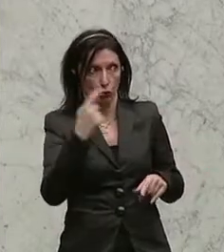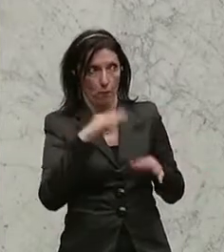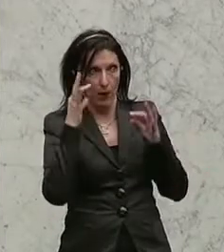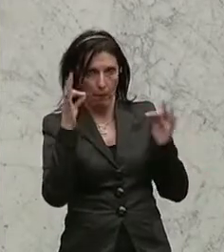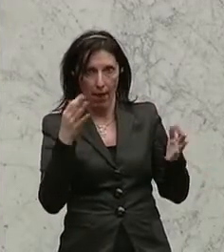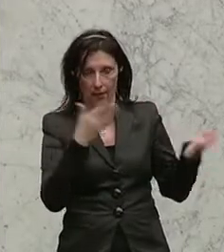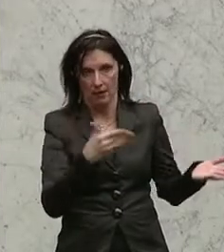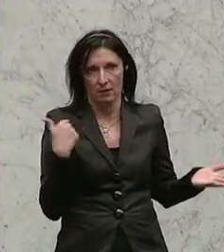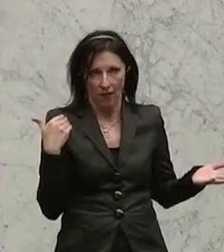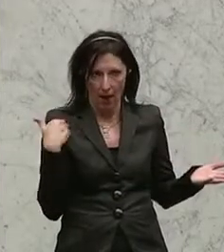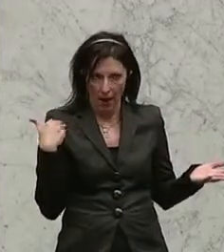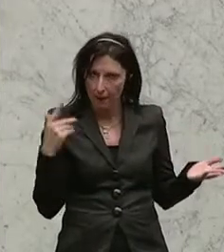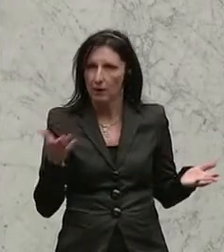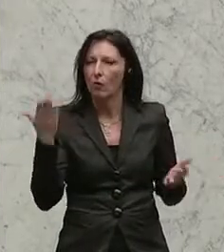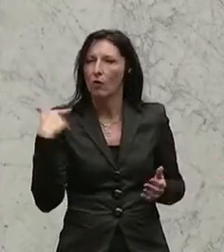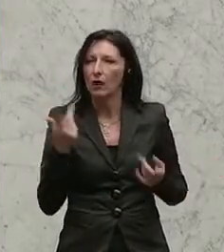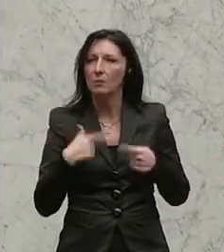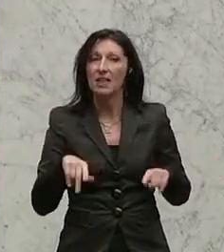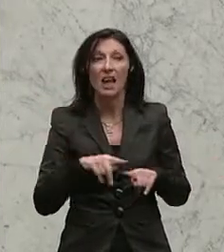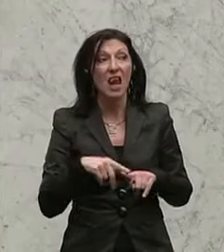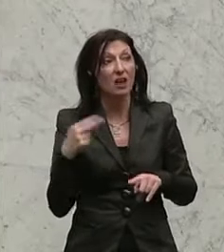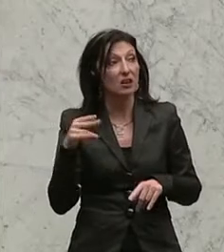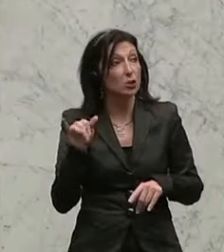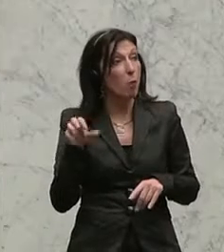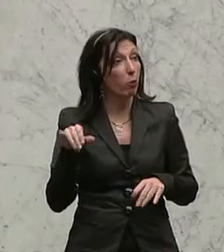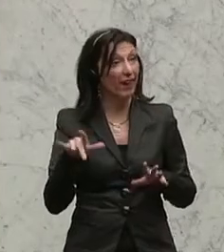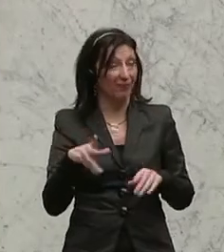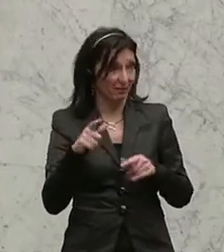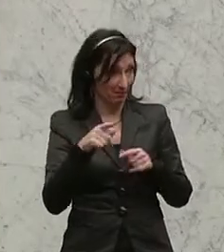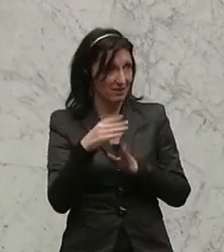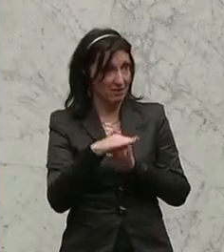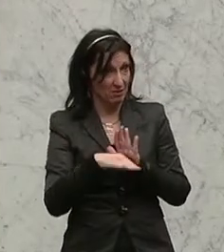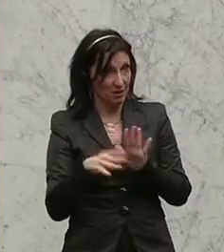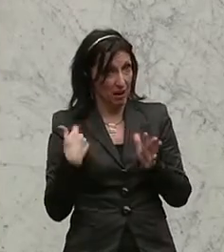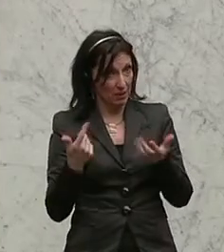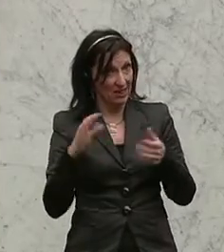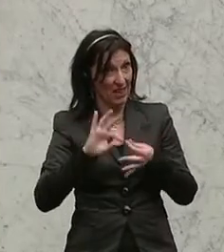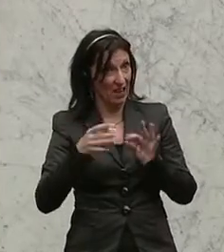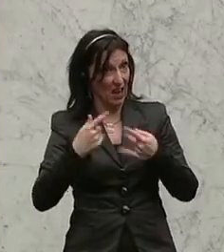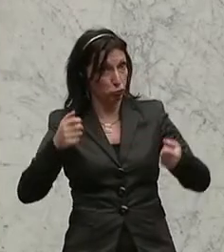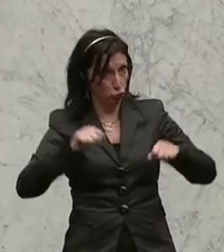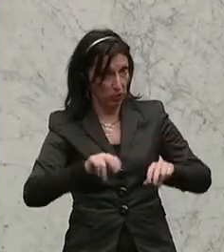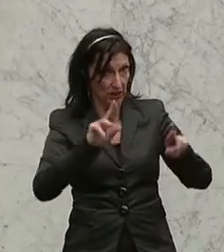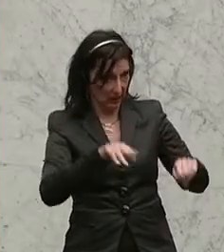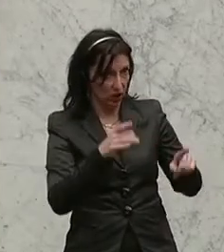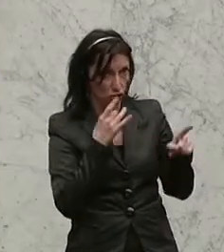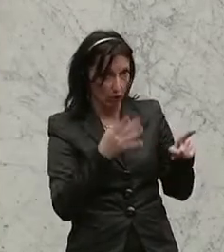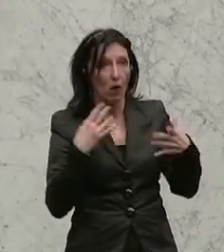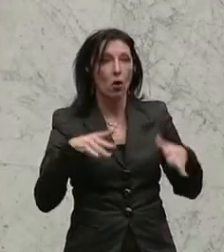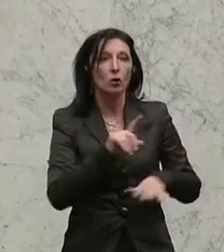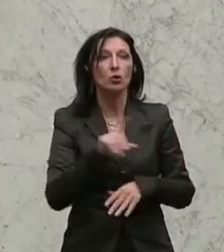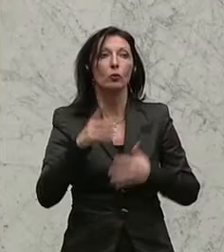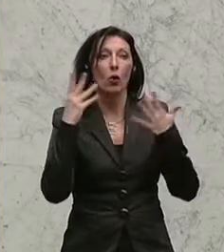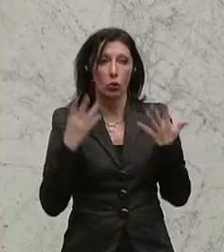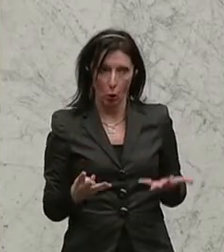damals ist das landes hypotheken gesetz gegründet worden die beschlossenen kerner land ist richtig 1990